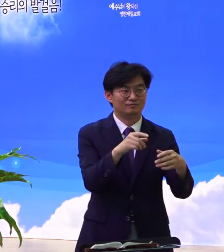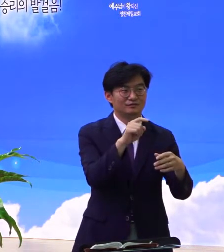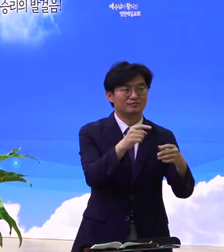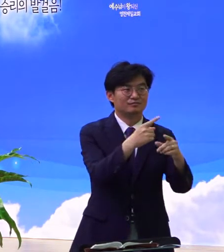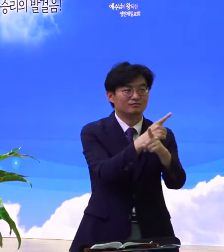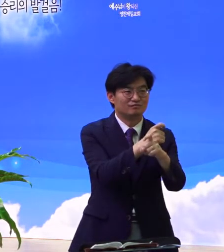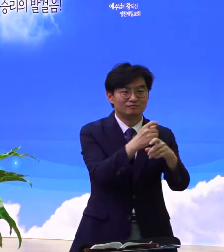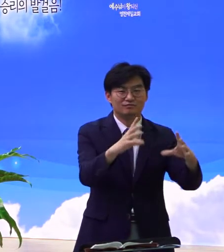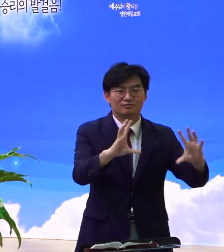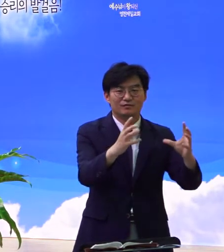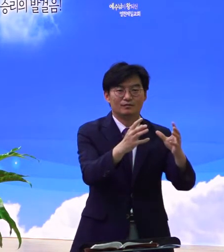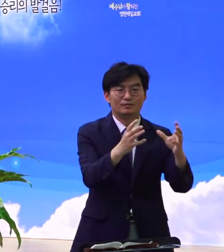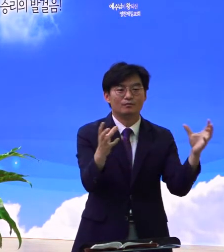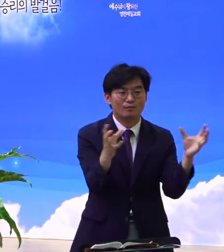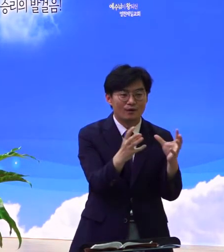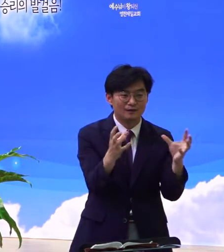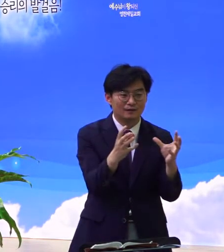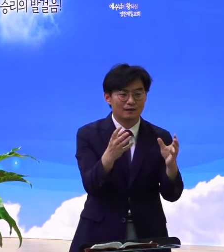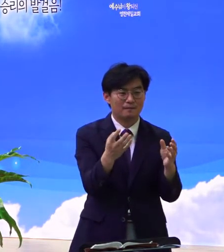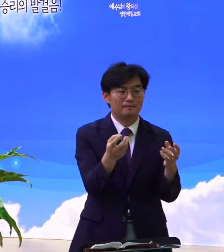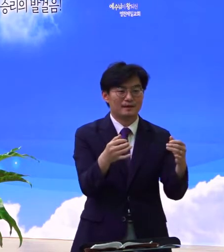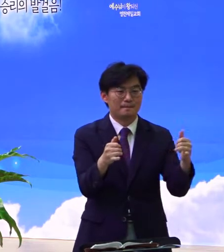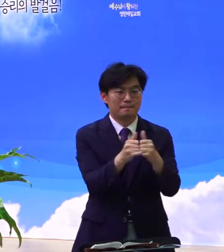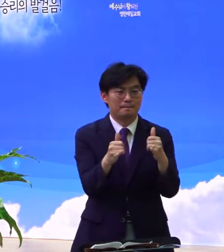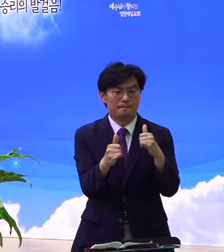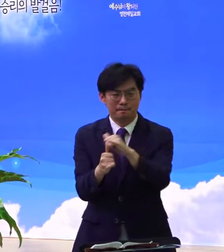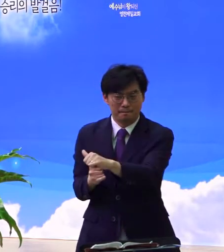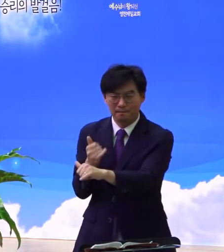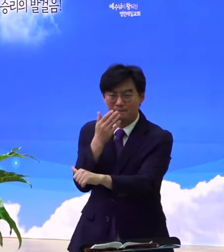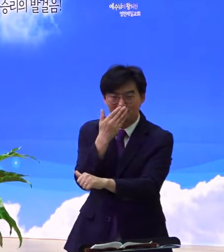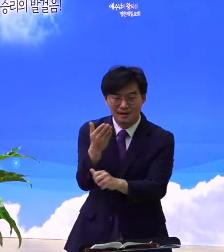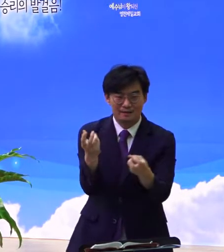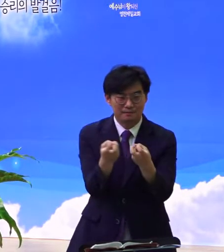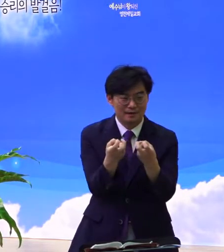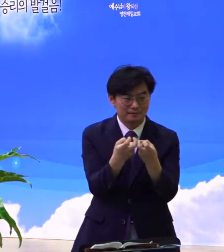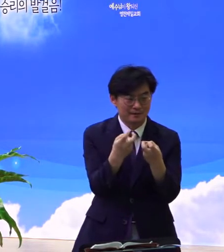신하 중에 한 사람이 이야기하는 것이 저기 이스라엘에